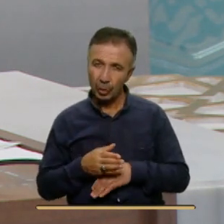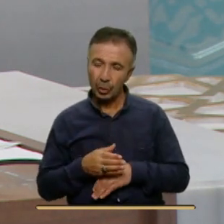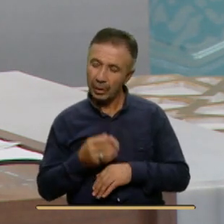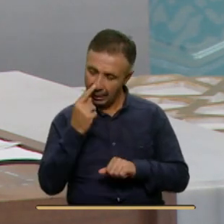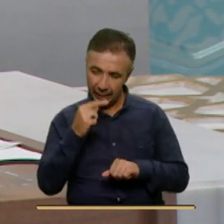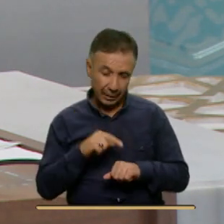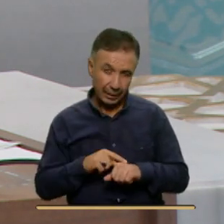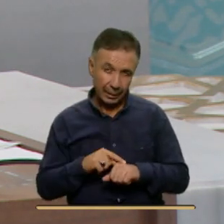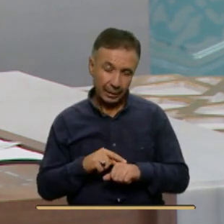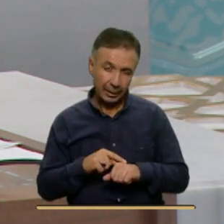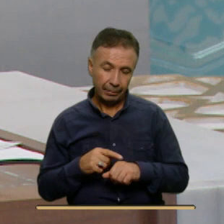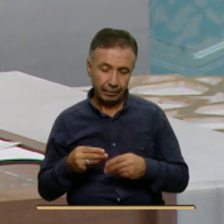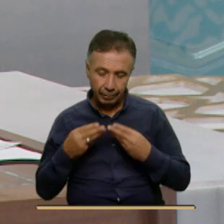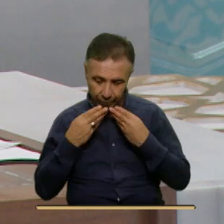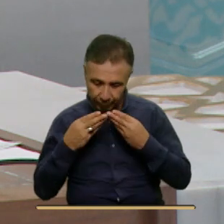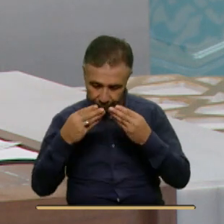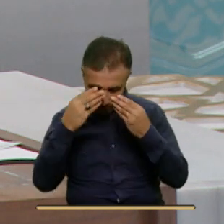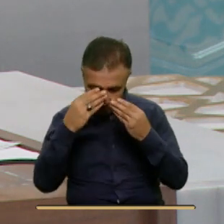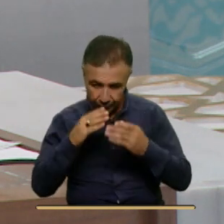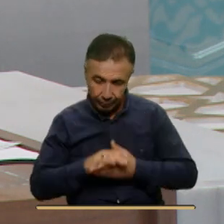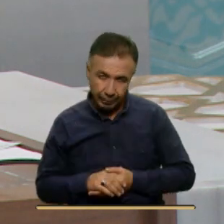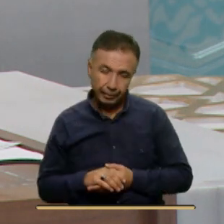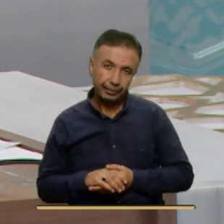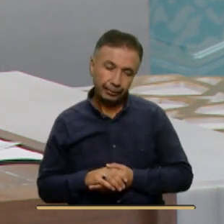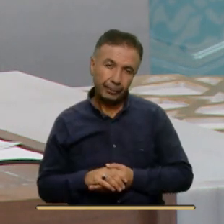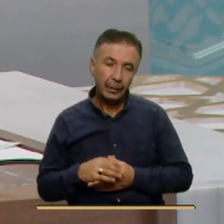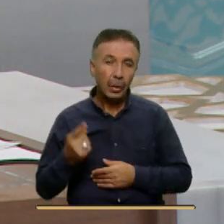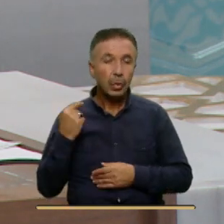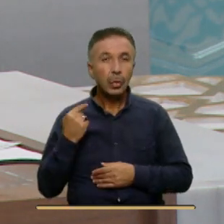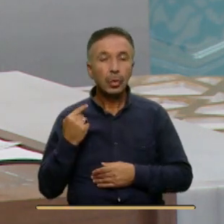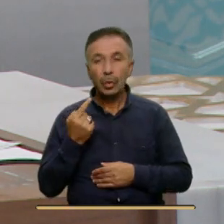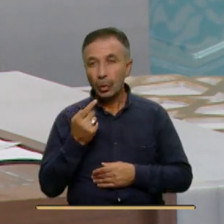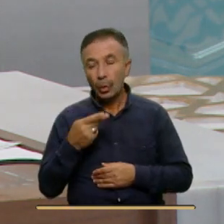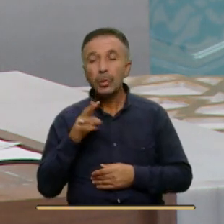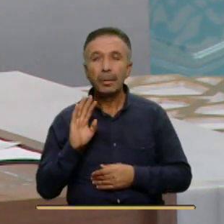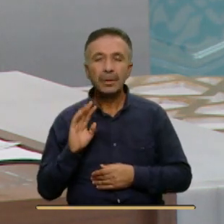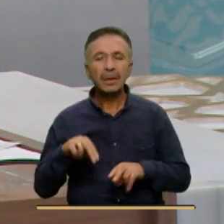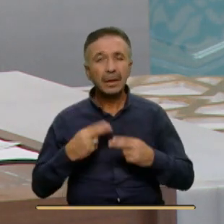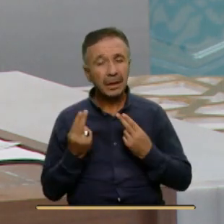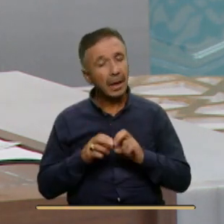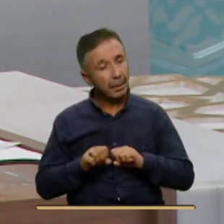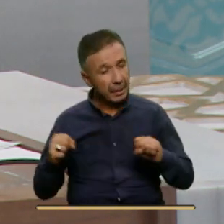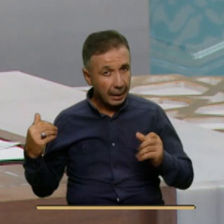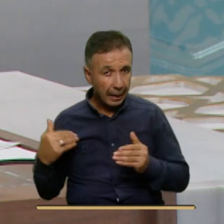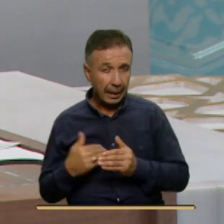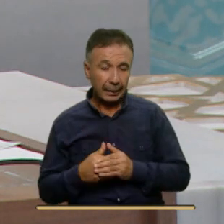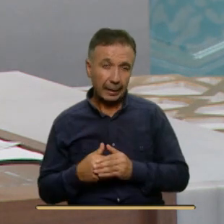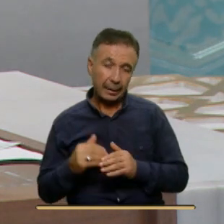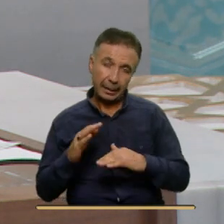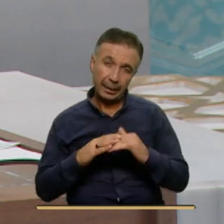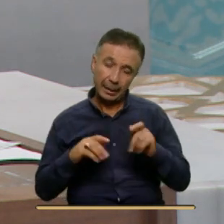ederiz. Başımız gözümüz üstüne. Dün söylenmiş değildir, kıyamete kadar inşa edici